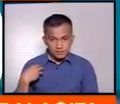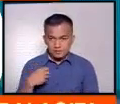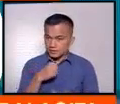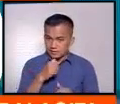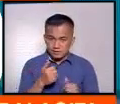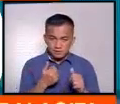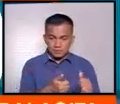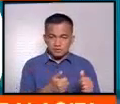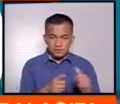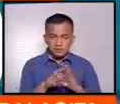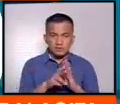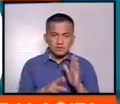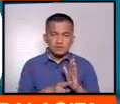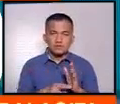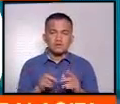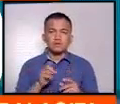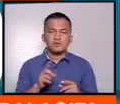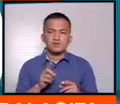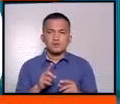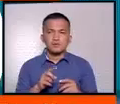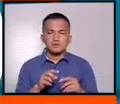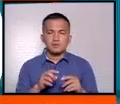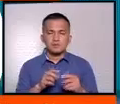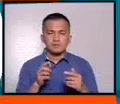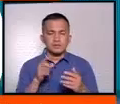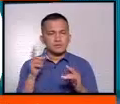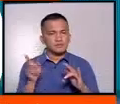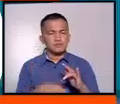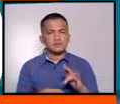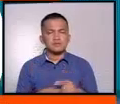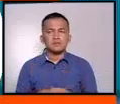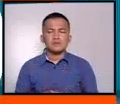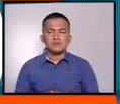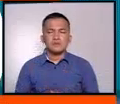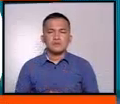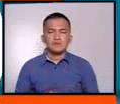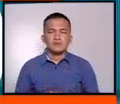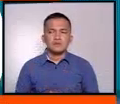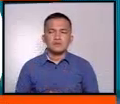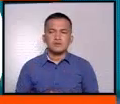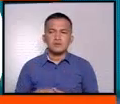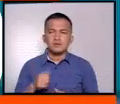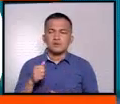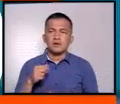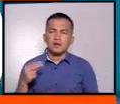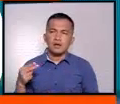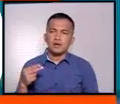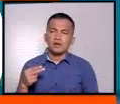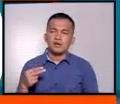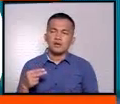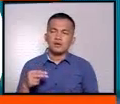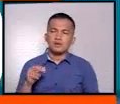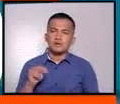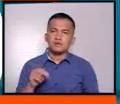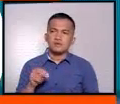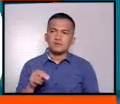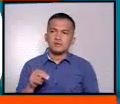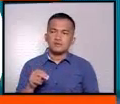sumusunod sa patakaran na ito, ano pong katapat na parusa? Kailangan kailangan po kailangan